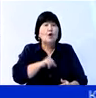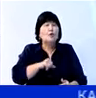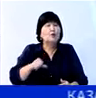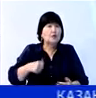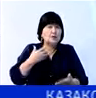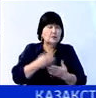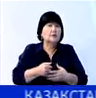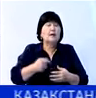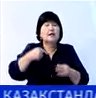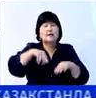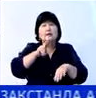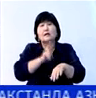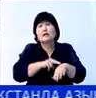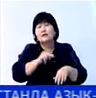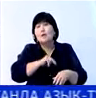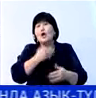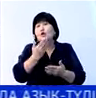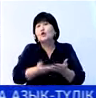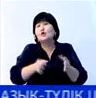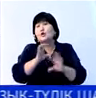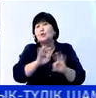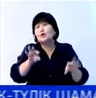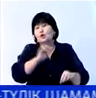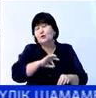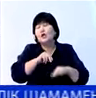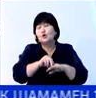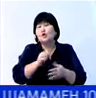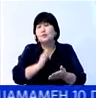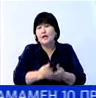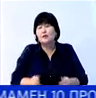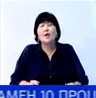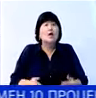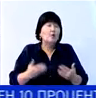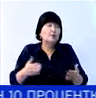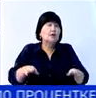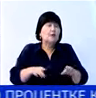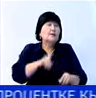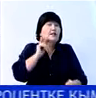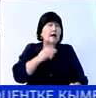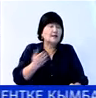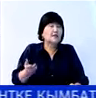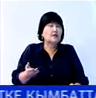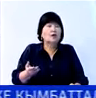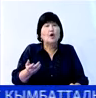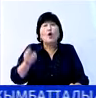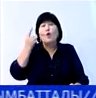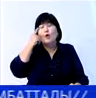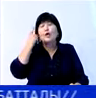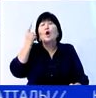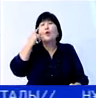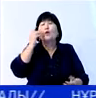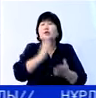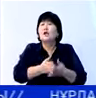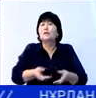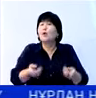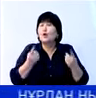барып, ішкі істер қызметкерлерімен түсіндірме жұмыстарымызды жүргізіп жатырмыз. Бұл да бір жастардың ойына ой салып,